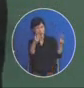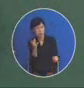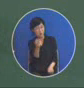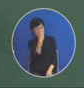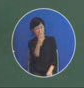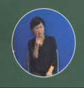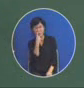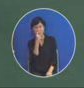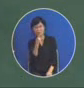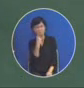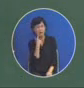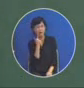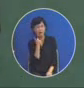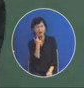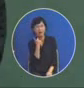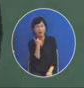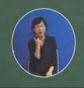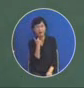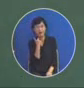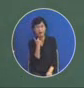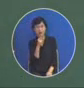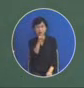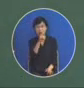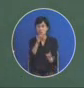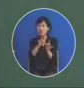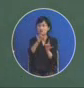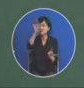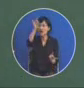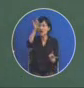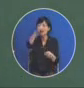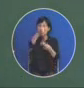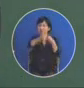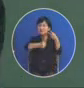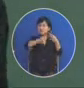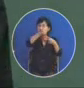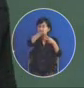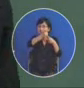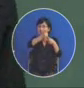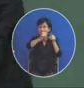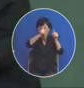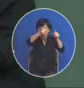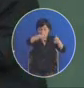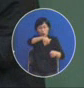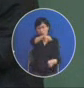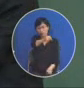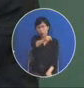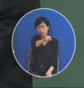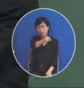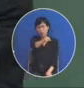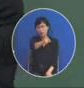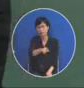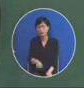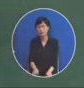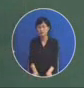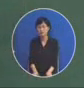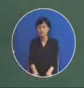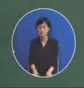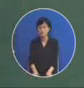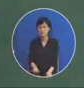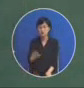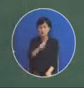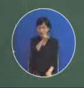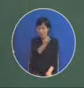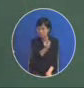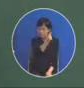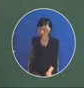grand, 아니죠, 우상 신전을 어마어마하게 지어놨다 이렇게 얘기합니다. 이렇게. No, you need to say these places of worship for idols are quite large and grand. 그래서 전 세계 영적